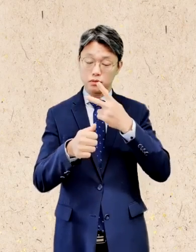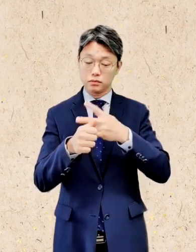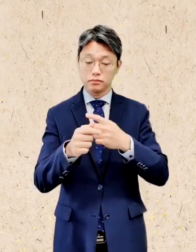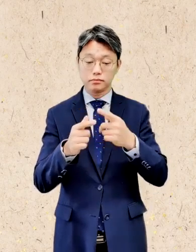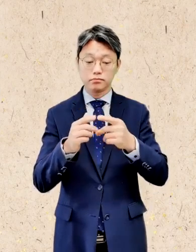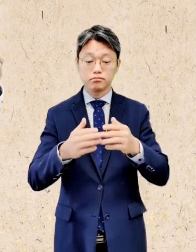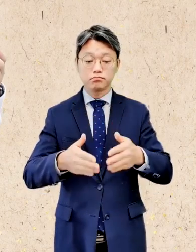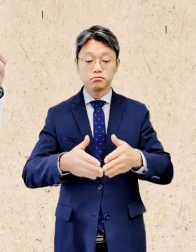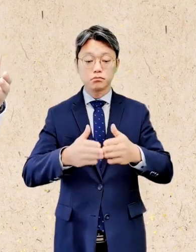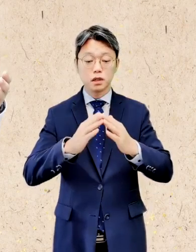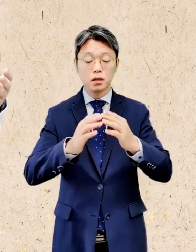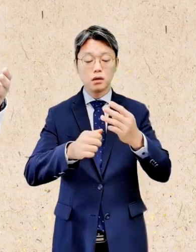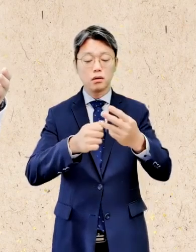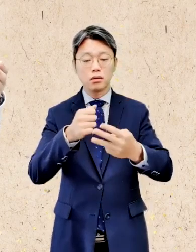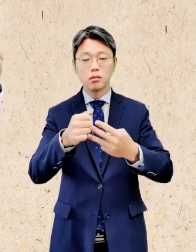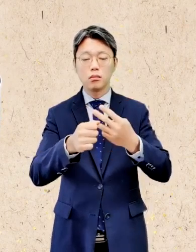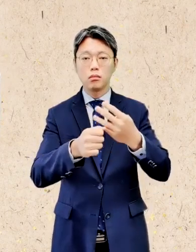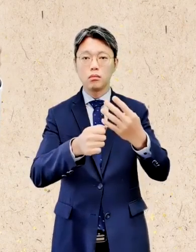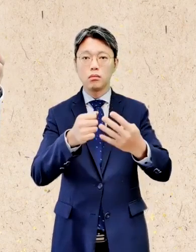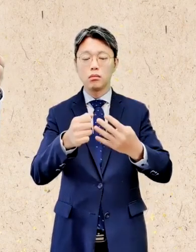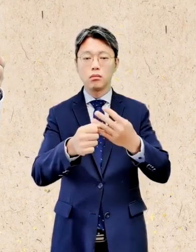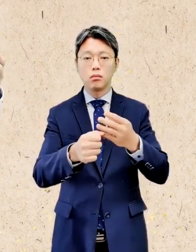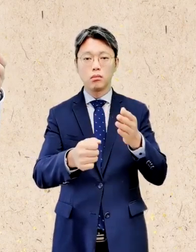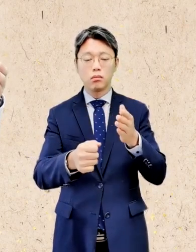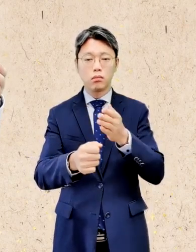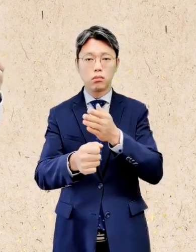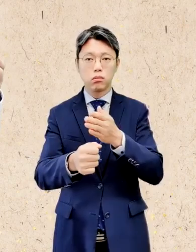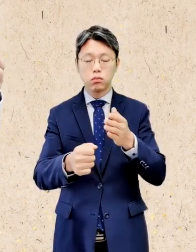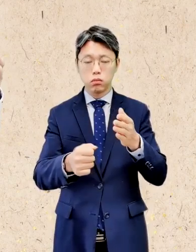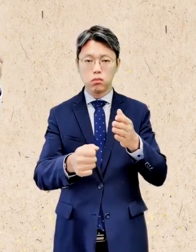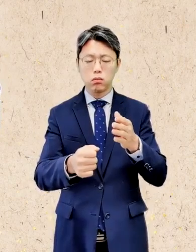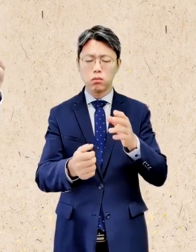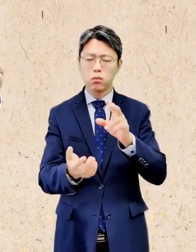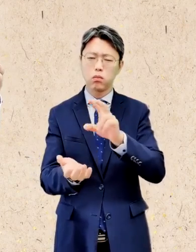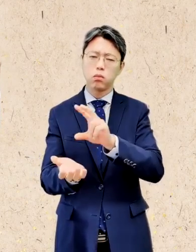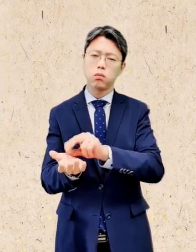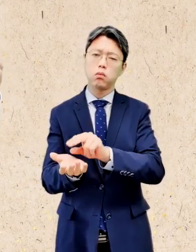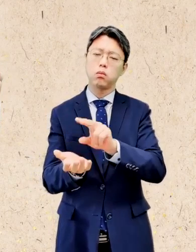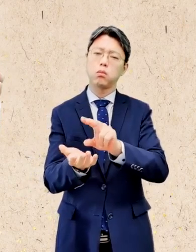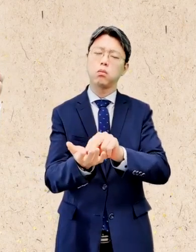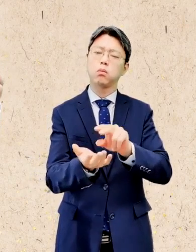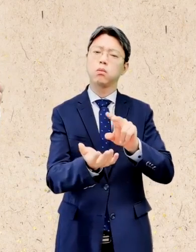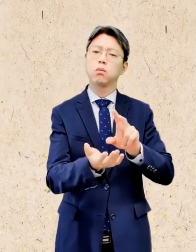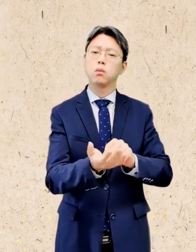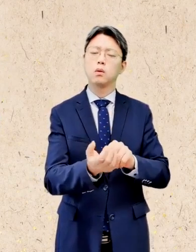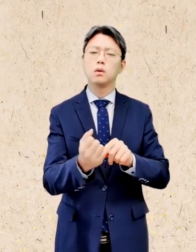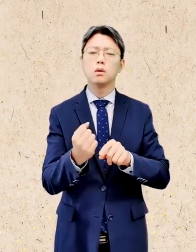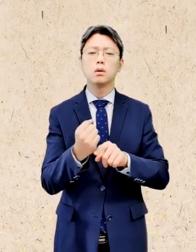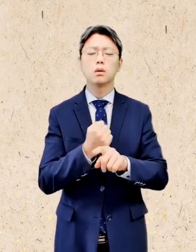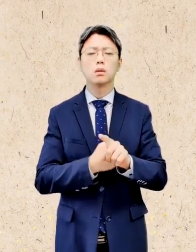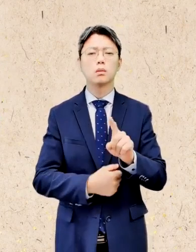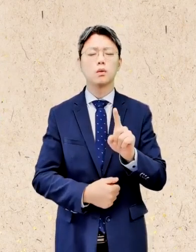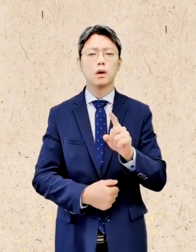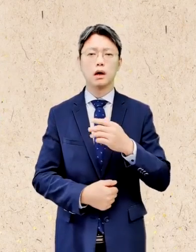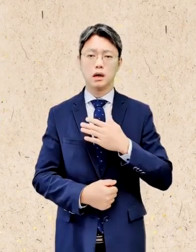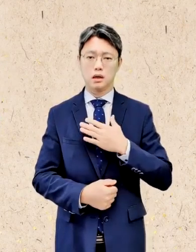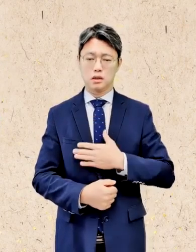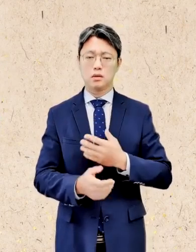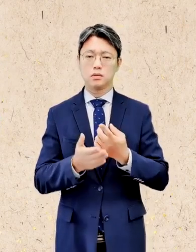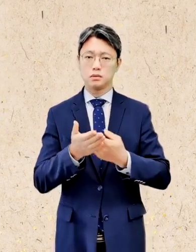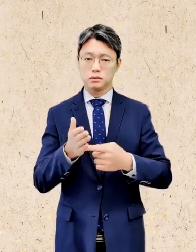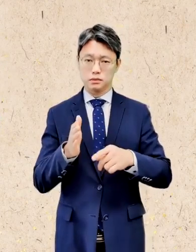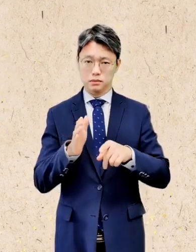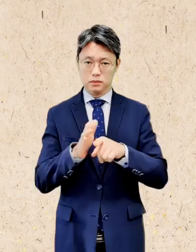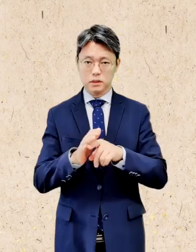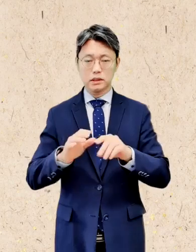후 불과 3, 4년 만에 고린도 교회에서 어떤 문제가 발생한 것일까요? 이것을 위해